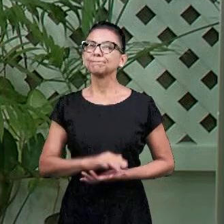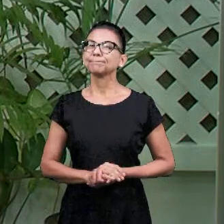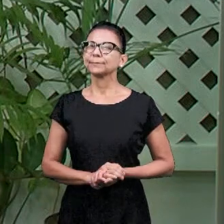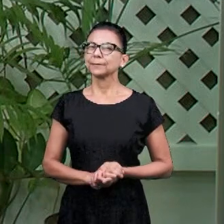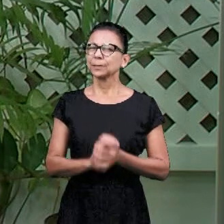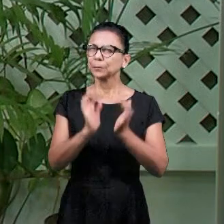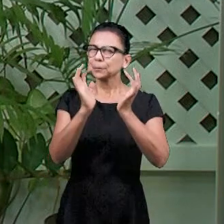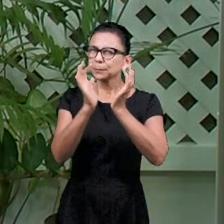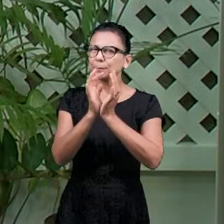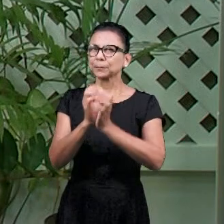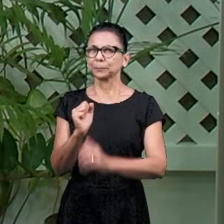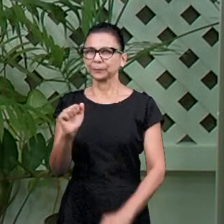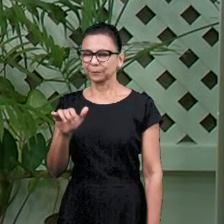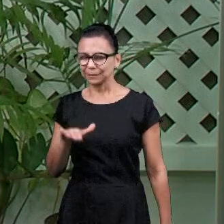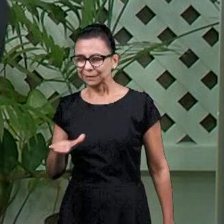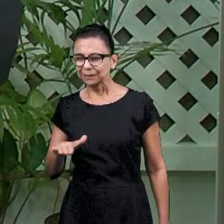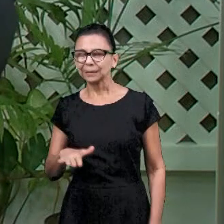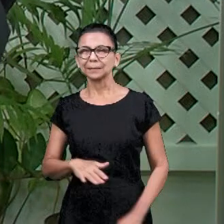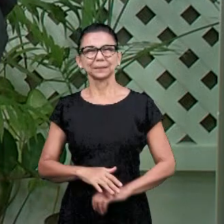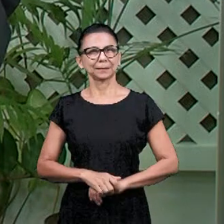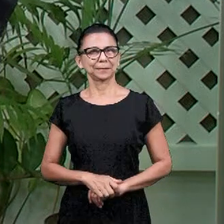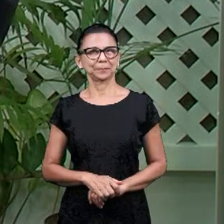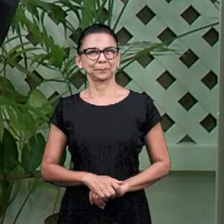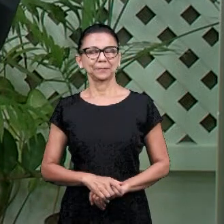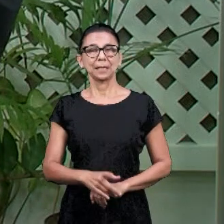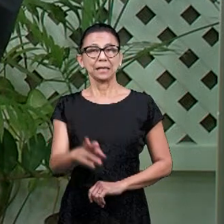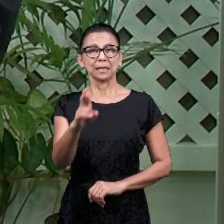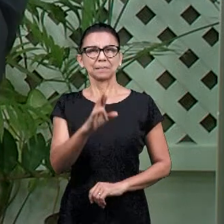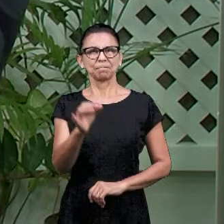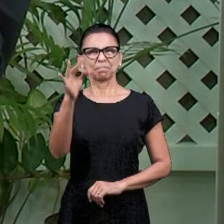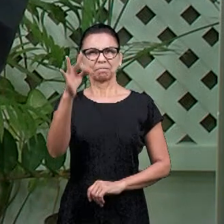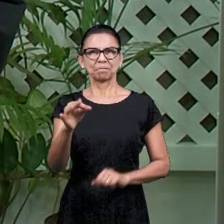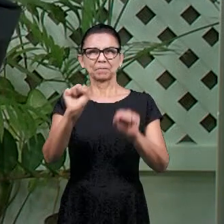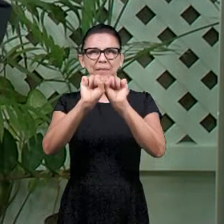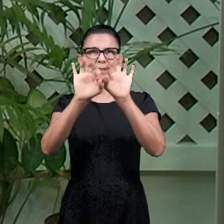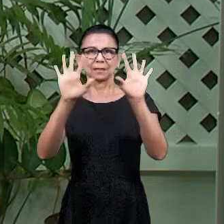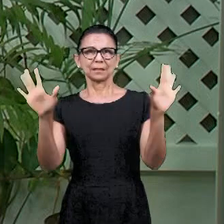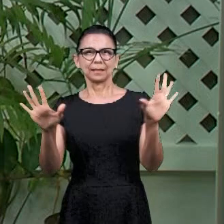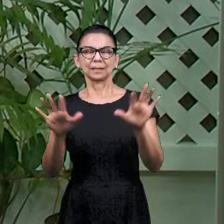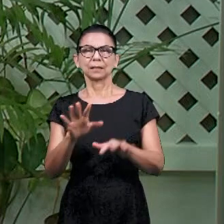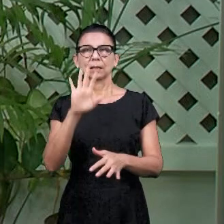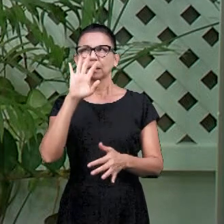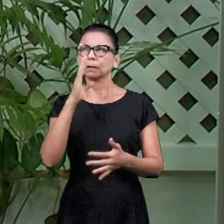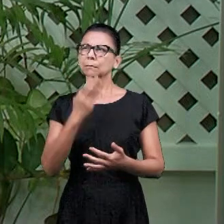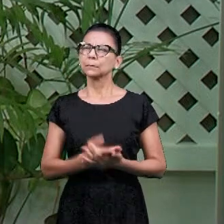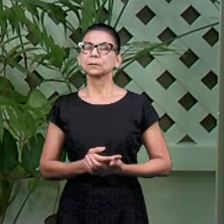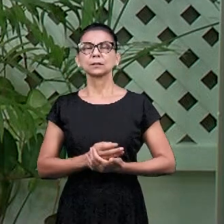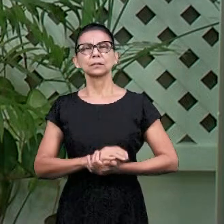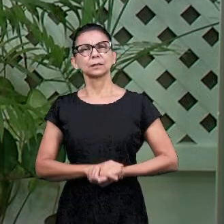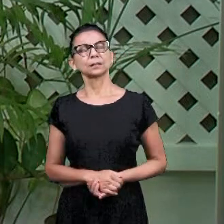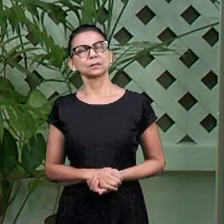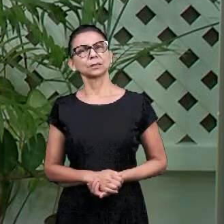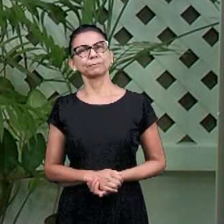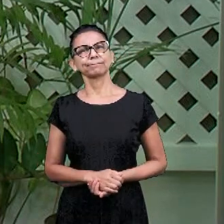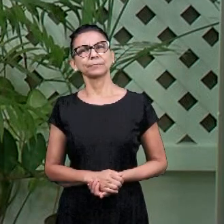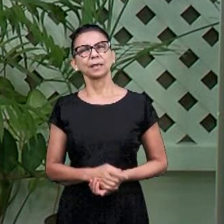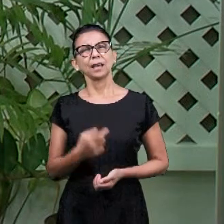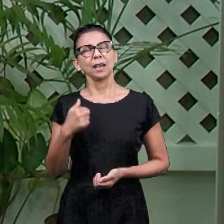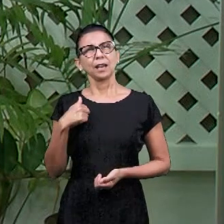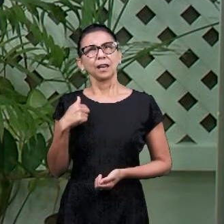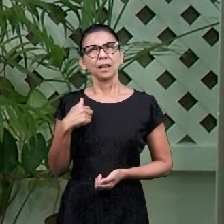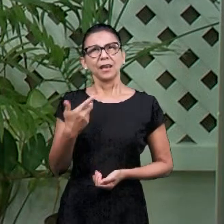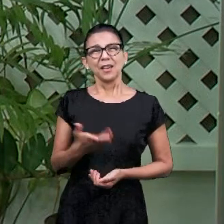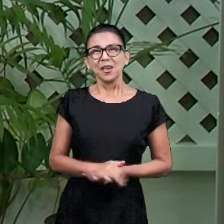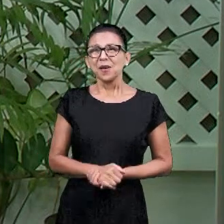elles donnent les réponses précises, notables. Et j'aime beaucoup. Après, une fois que j'ai